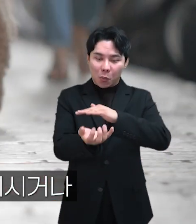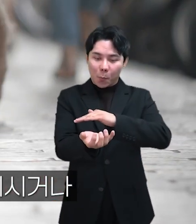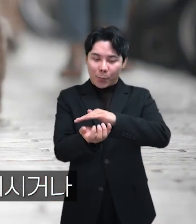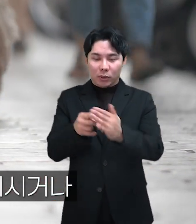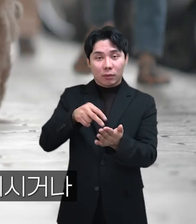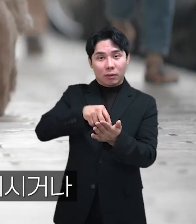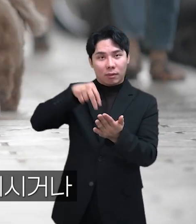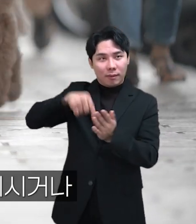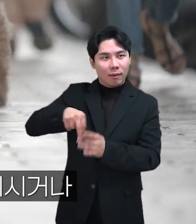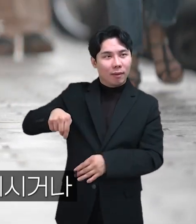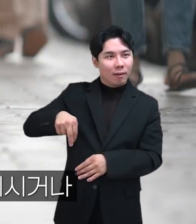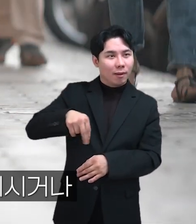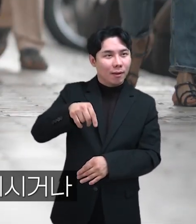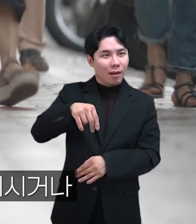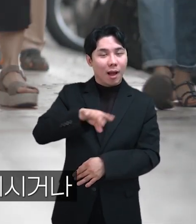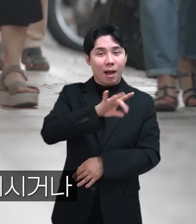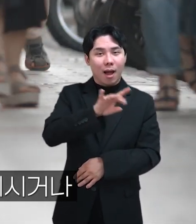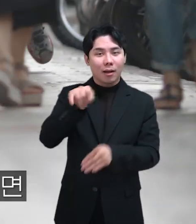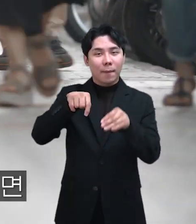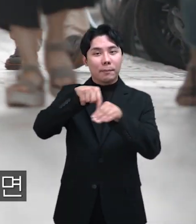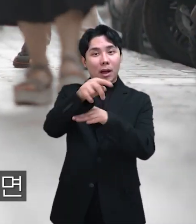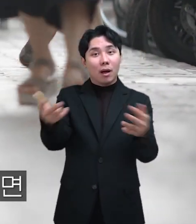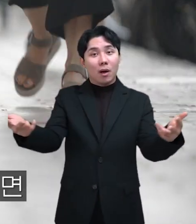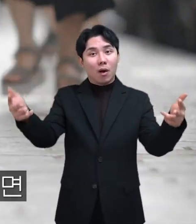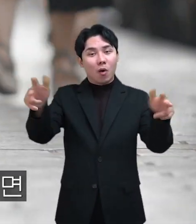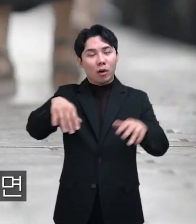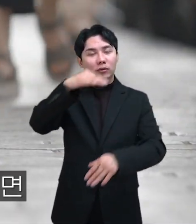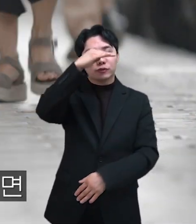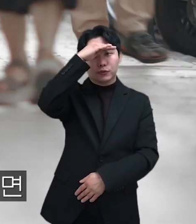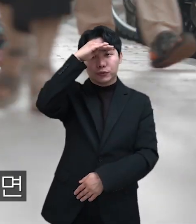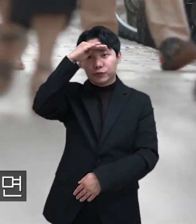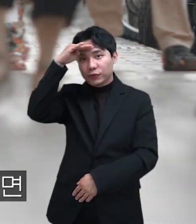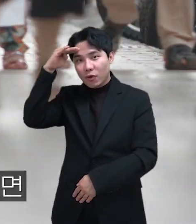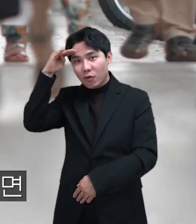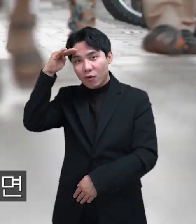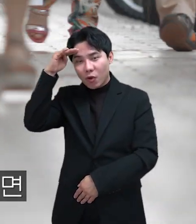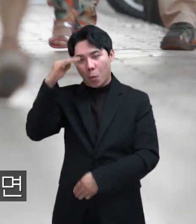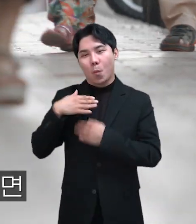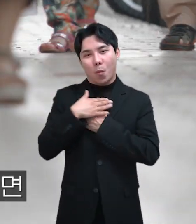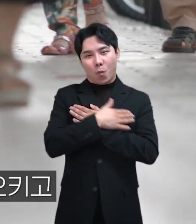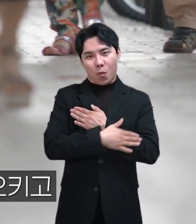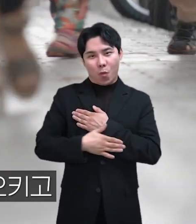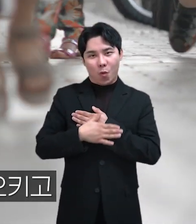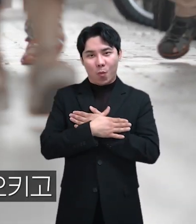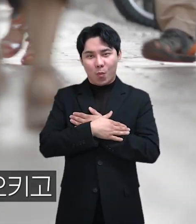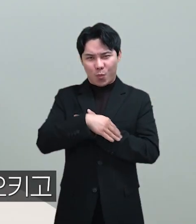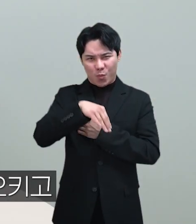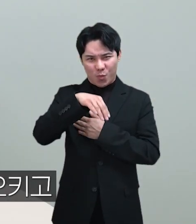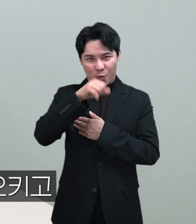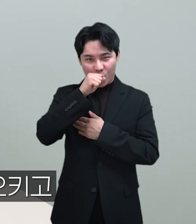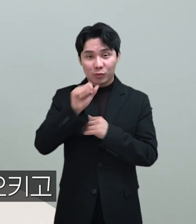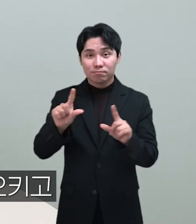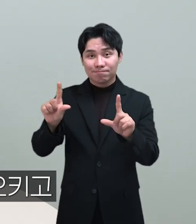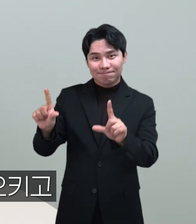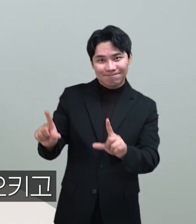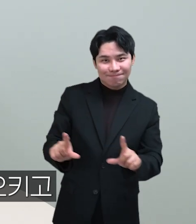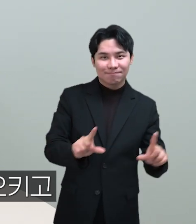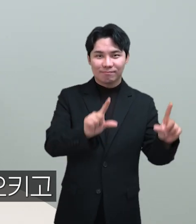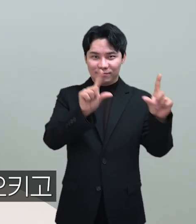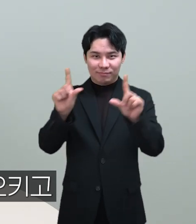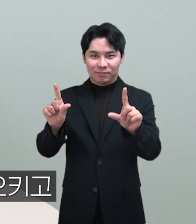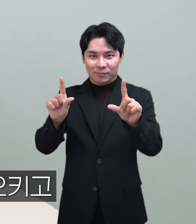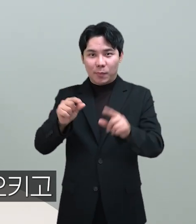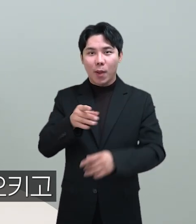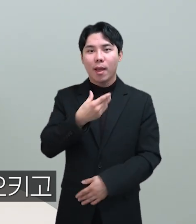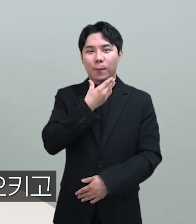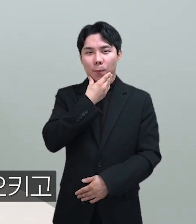버스나 지하철은 한 정거장 먼저 내리신다, 그리고 공원에 항상 나가서 걸어 다니신다, 이런 것들은 아주 몸에 좋고